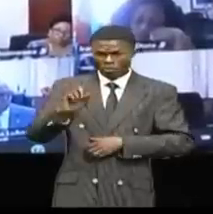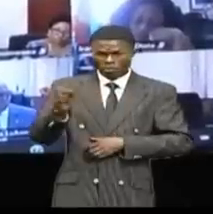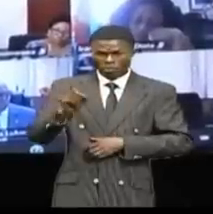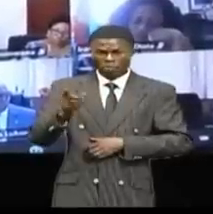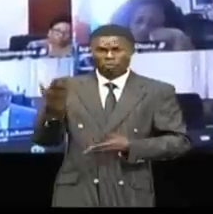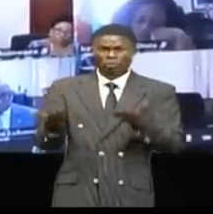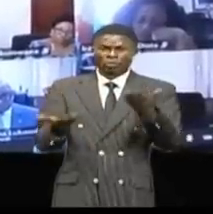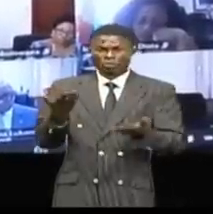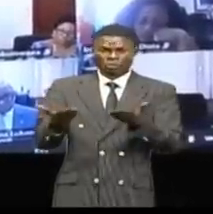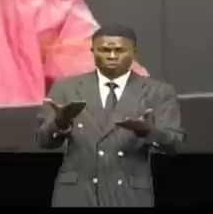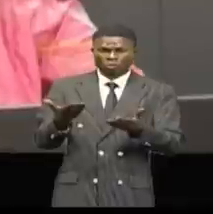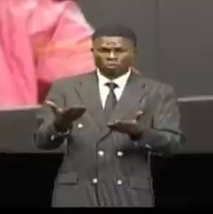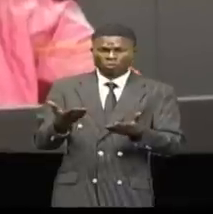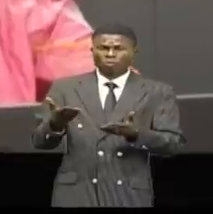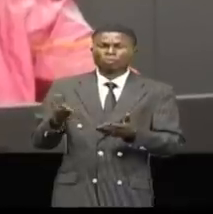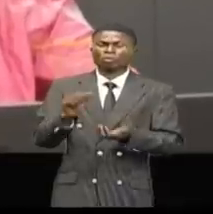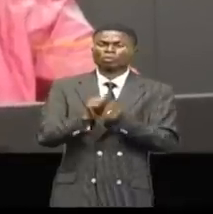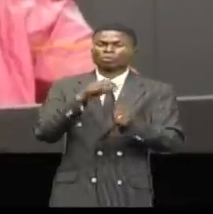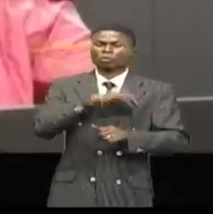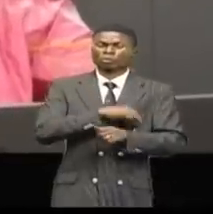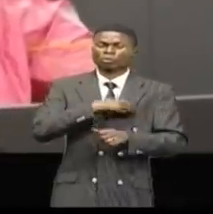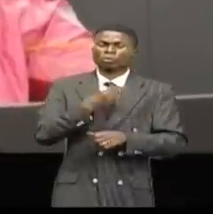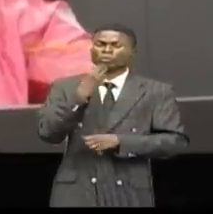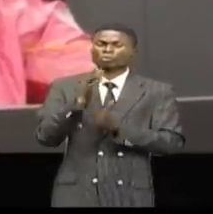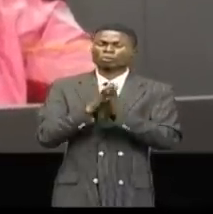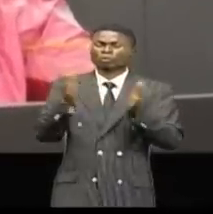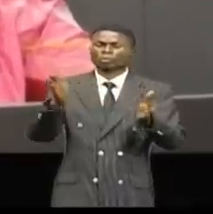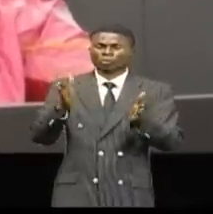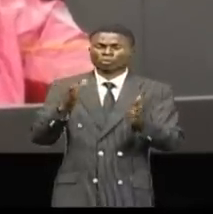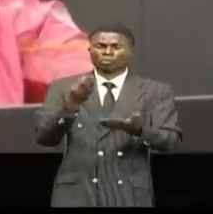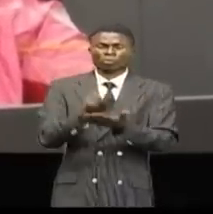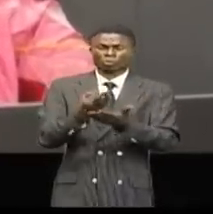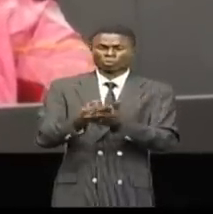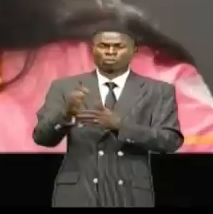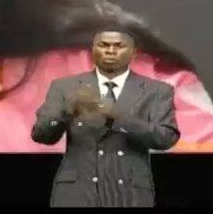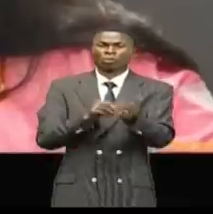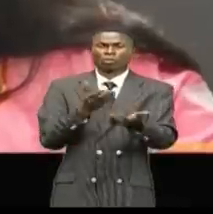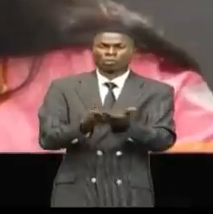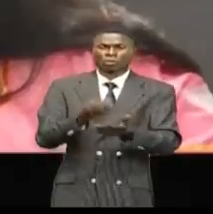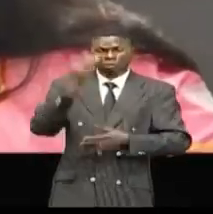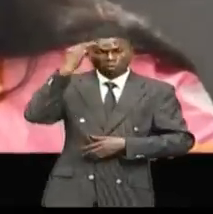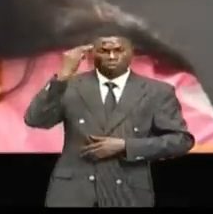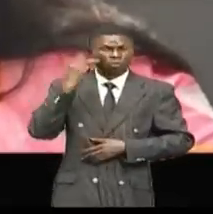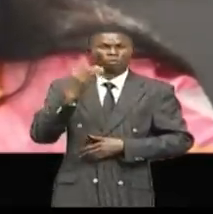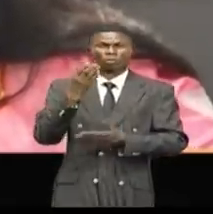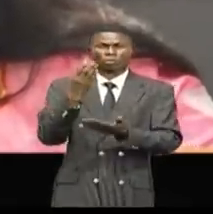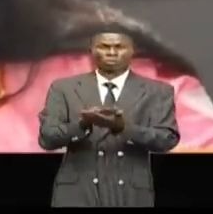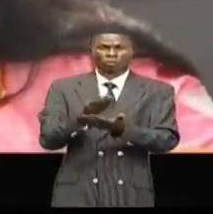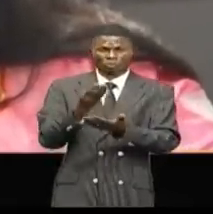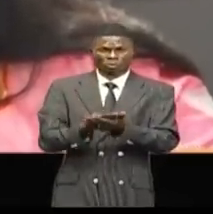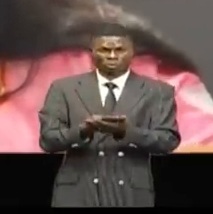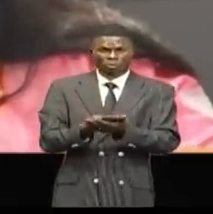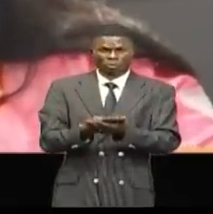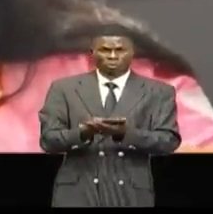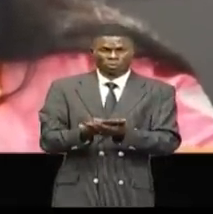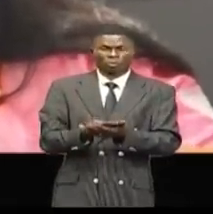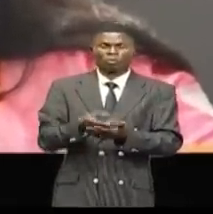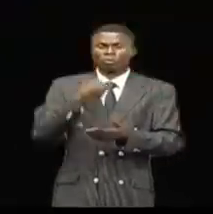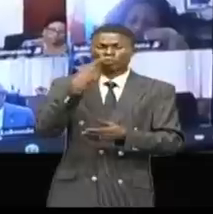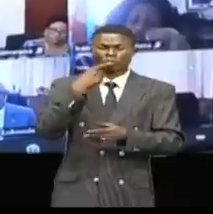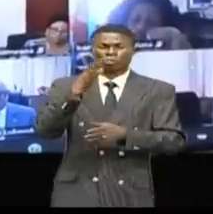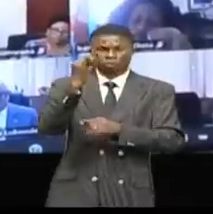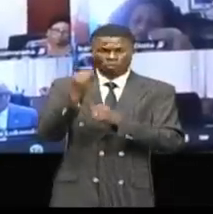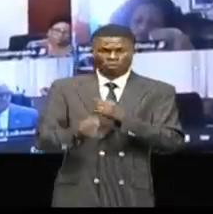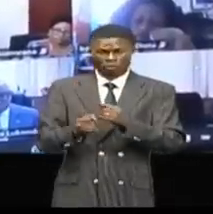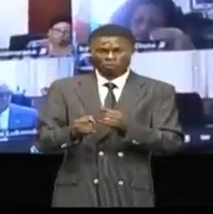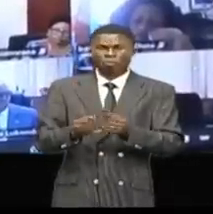risque d'entraver la mission de l'inspection générale de finances. Le ministre des Finances a conclu son propos